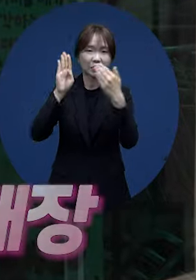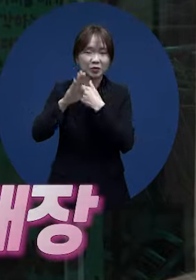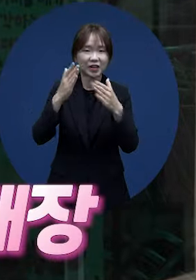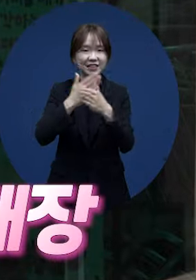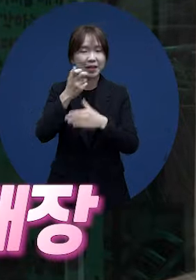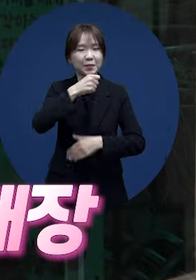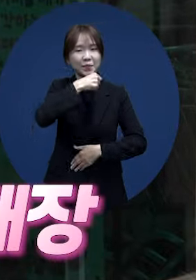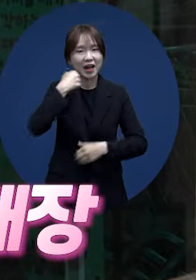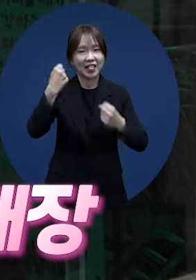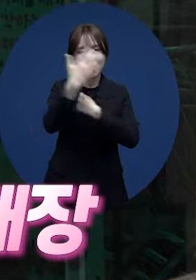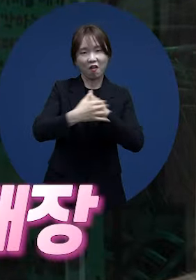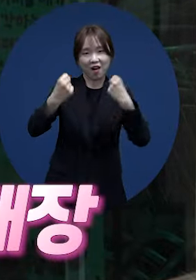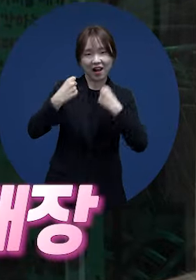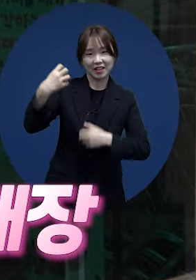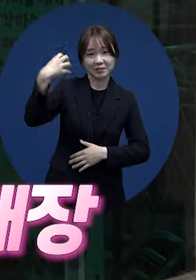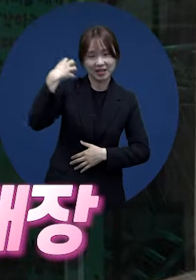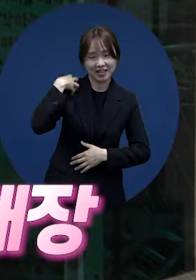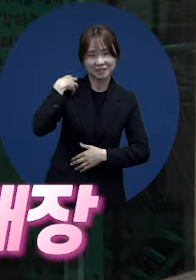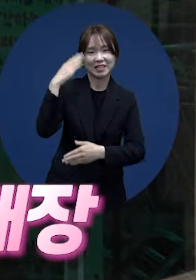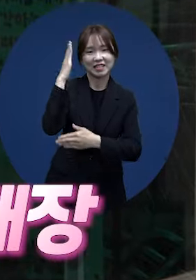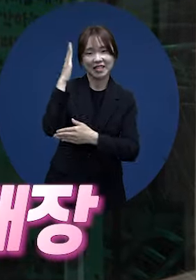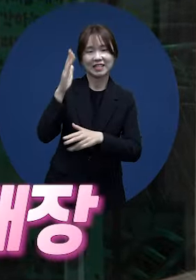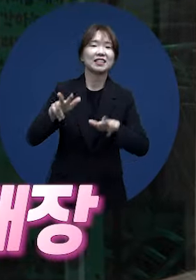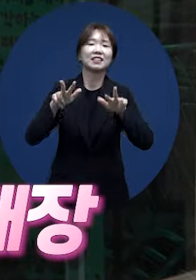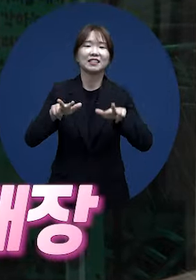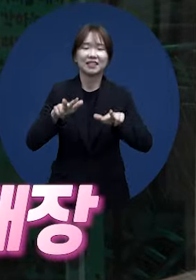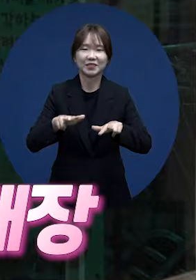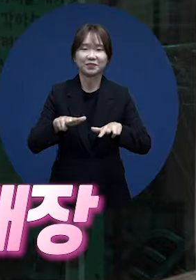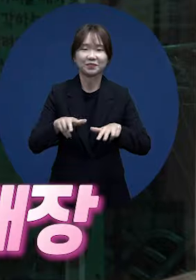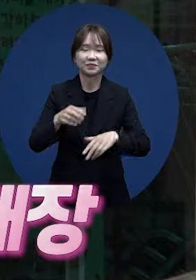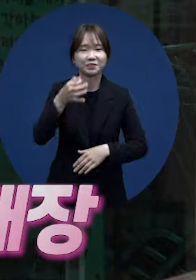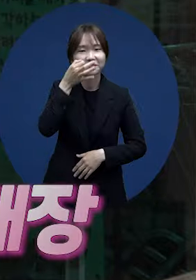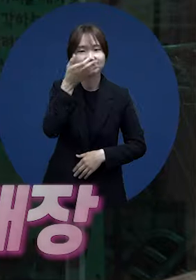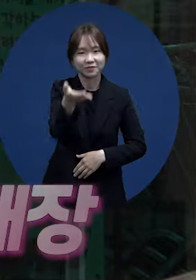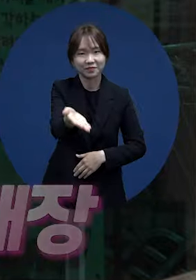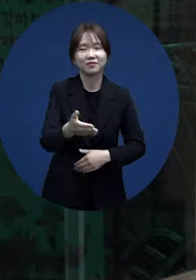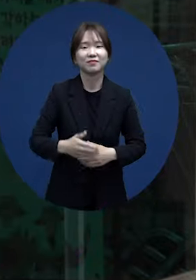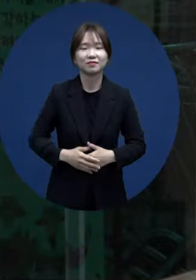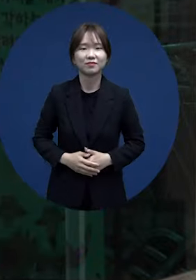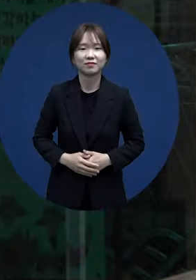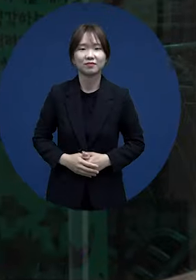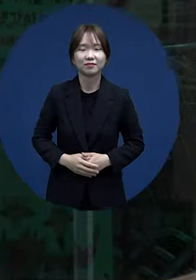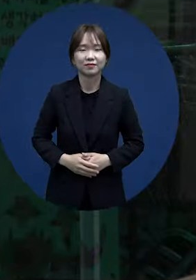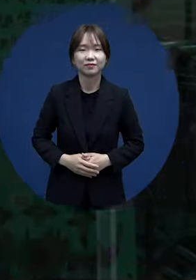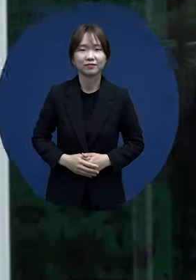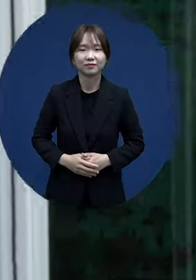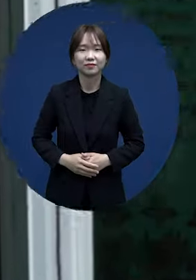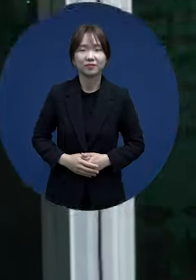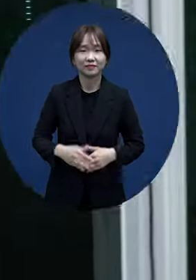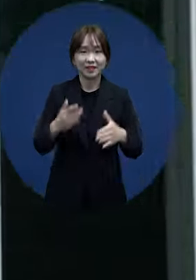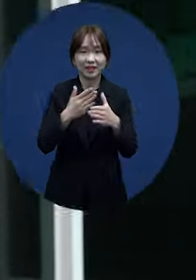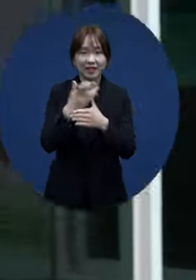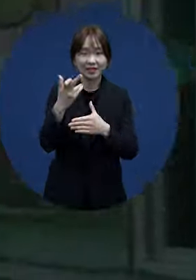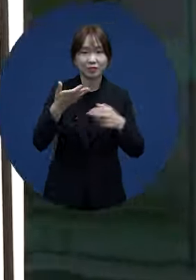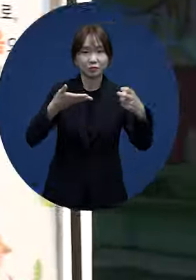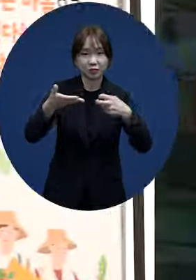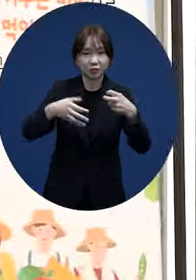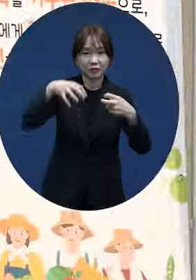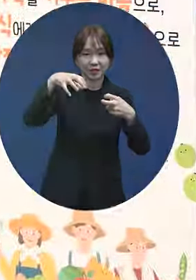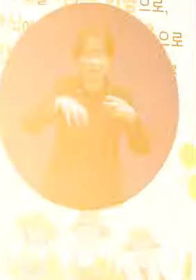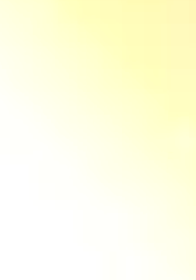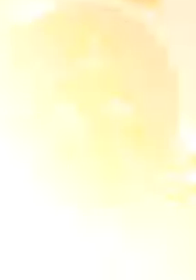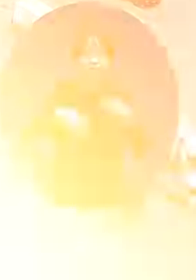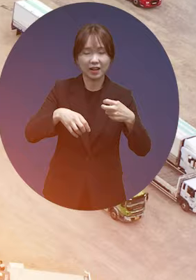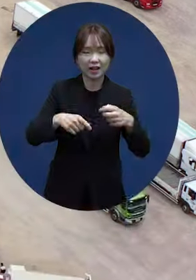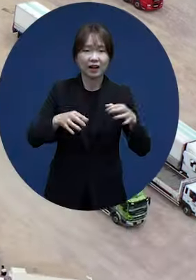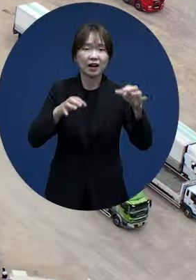우리 양산시의 맛과 건강을 책임질 이곳의 이야기 지금 담으러 가보시죠. 가시죠. 양산시